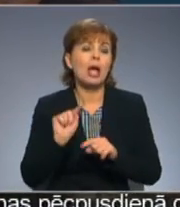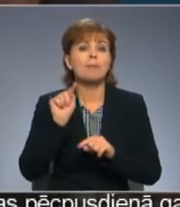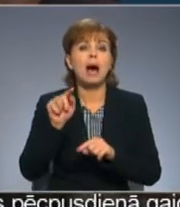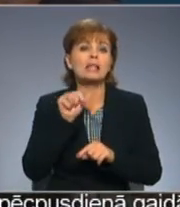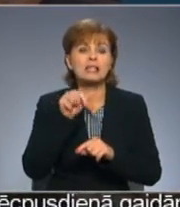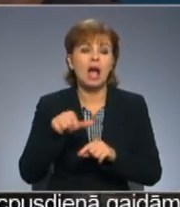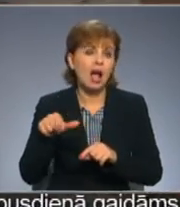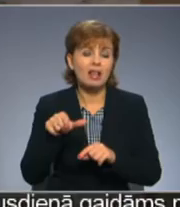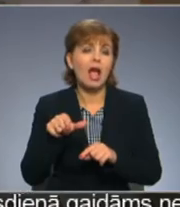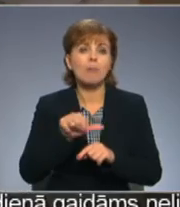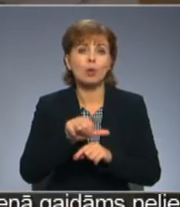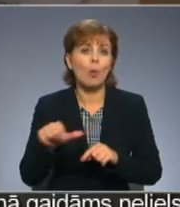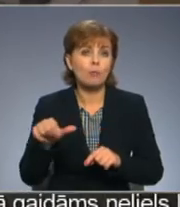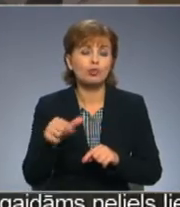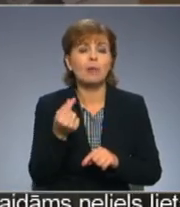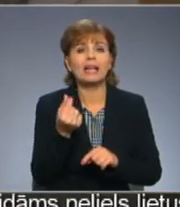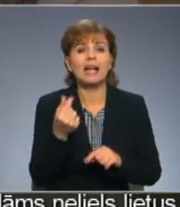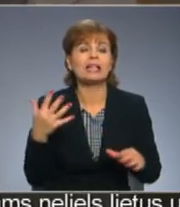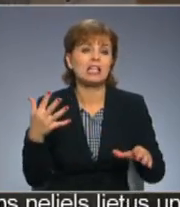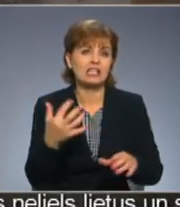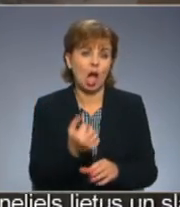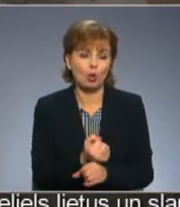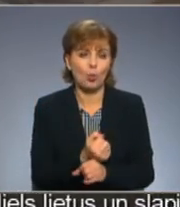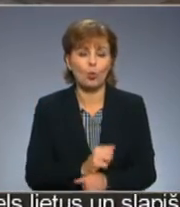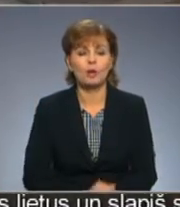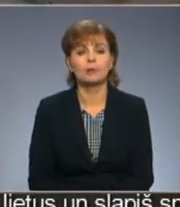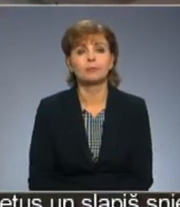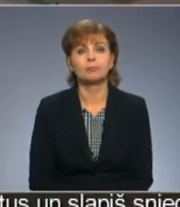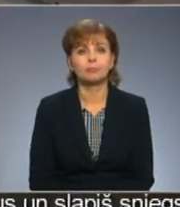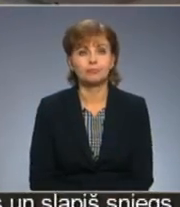robežām krietni sarūk. Māra Skredele, Roberts Kalniņš, Latgales reģionālā televīzija.